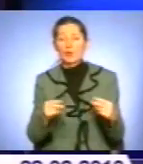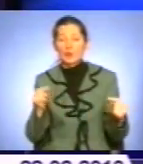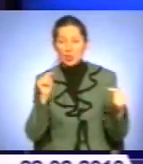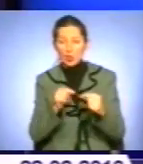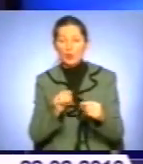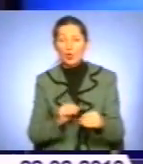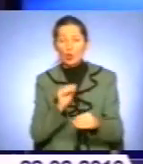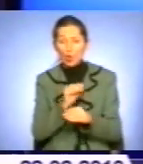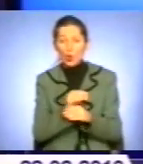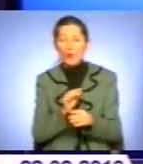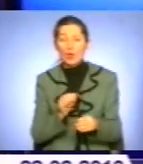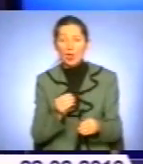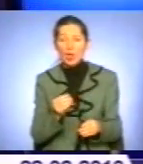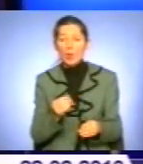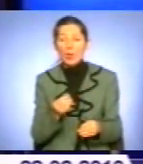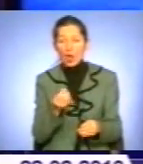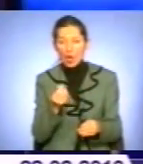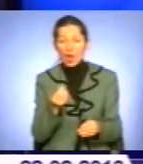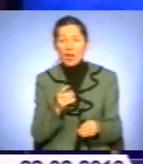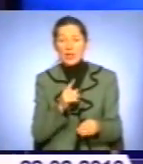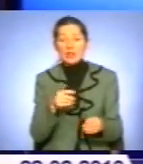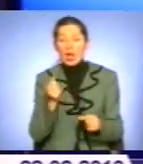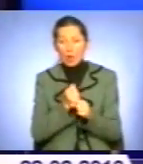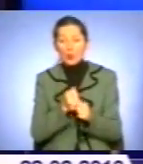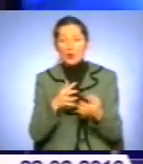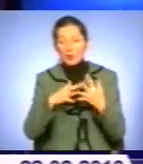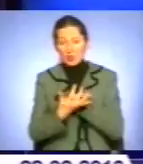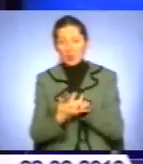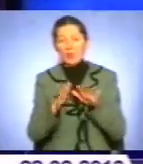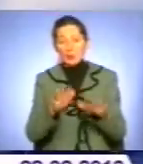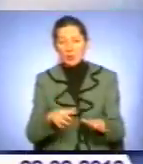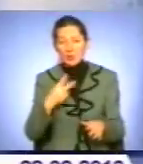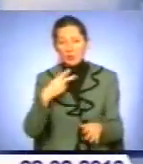роботу у сільській місцевості – 25% від посадового окладу.